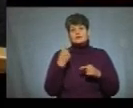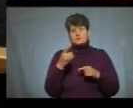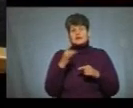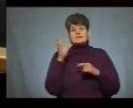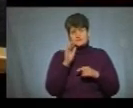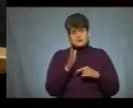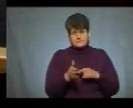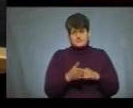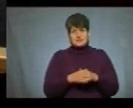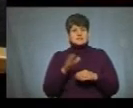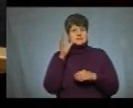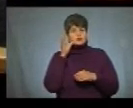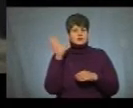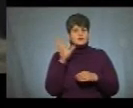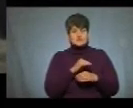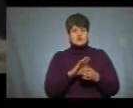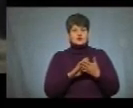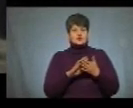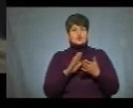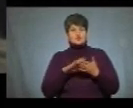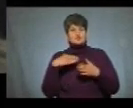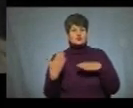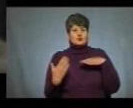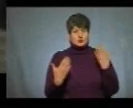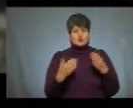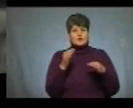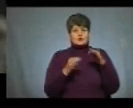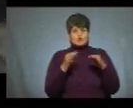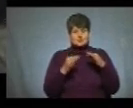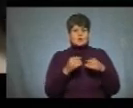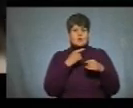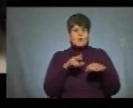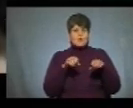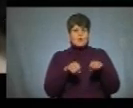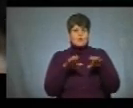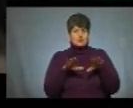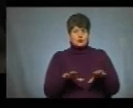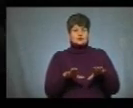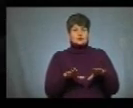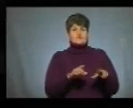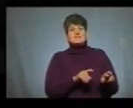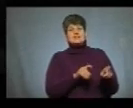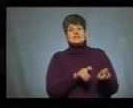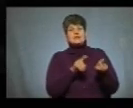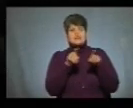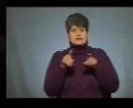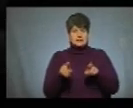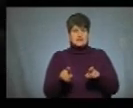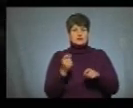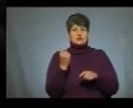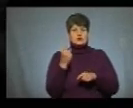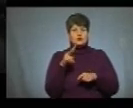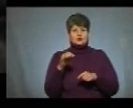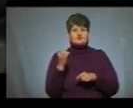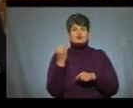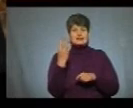Заслухавши обидві сторони, суддя Любомир Базан оголошує рішення справу перенести. Постановляю відкласти проведення судового засідання 11